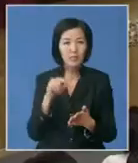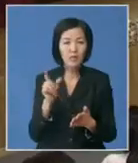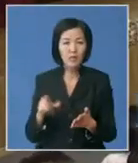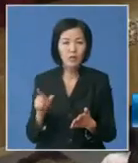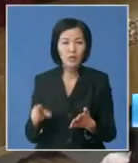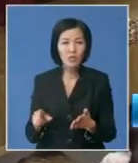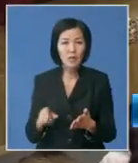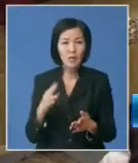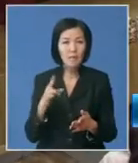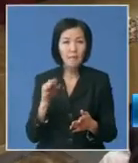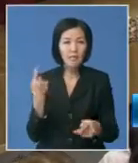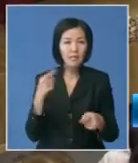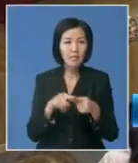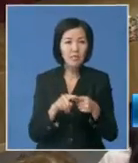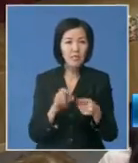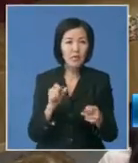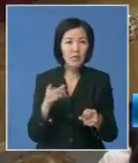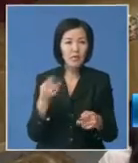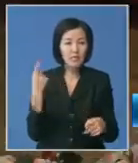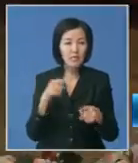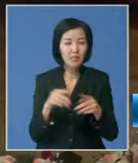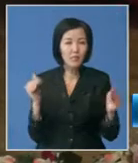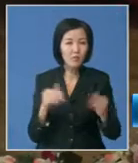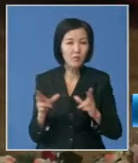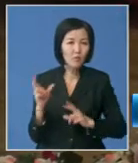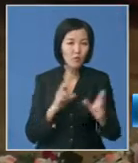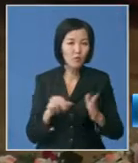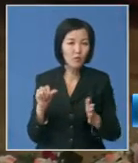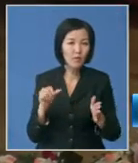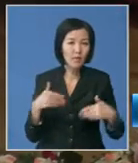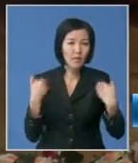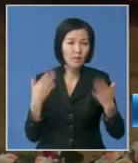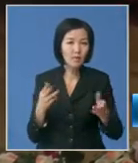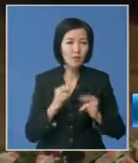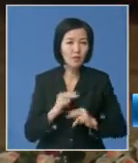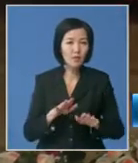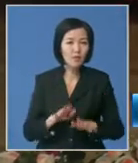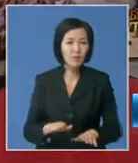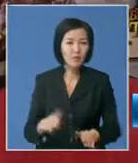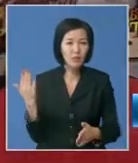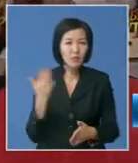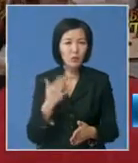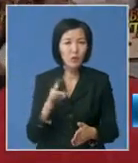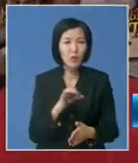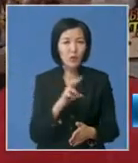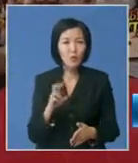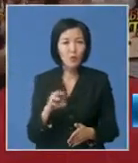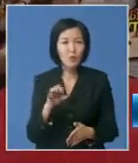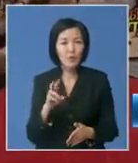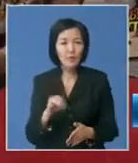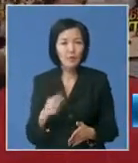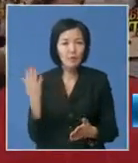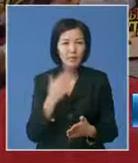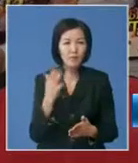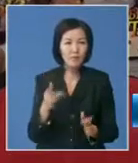учащийся политехнического и агротехнического года студентов представленной работы местной студии на маты и видео из